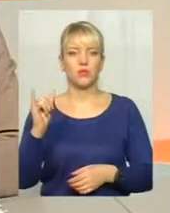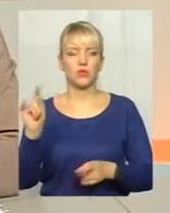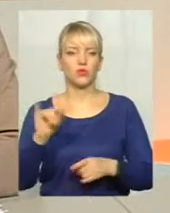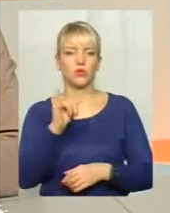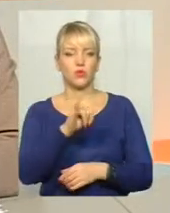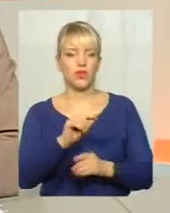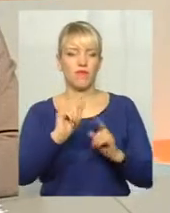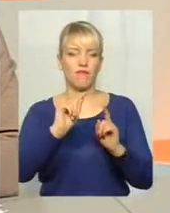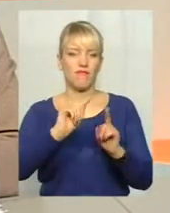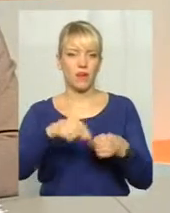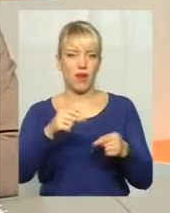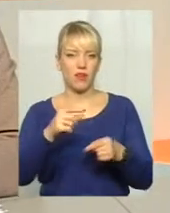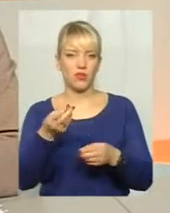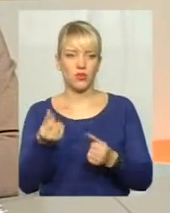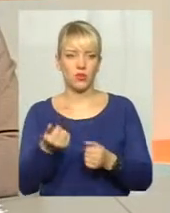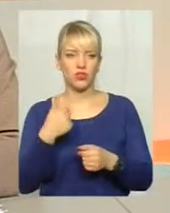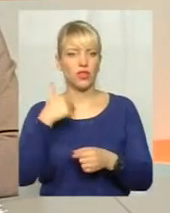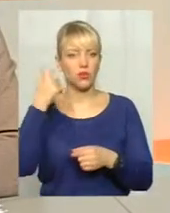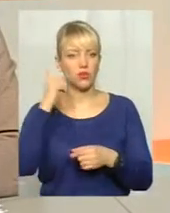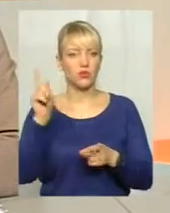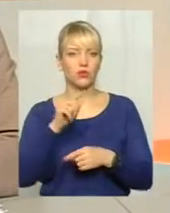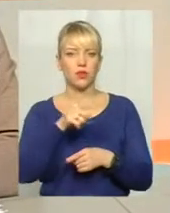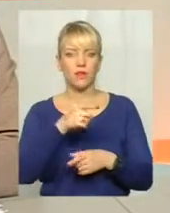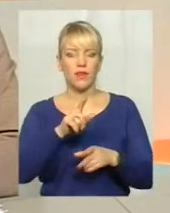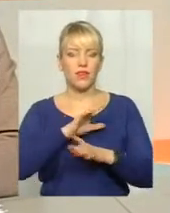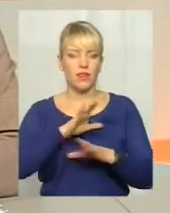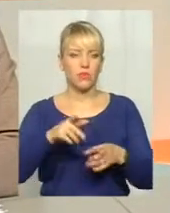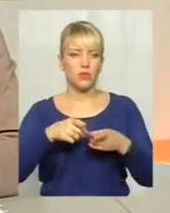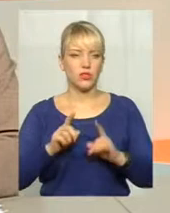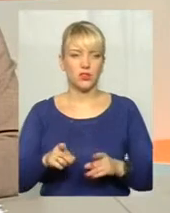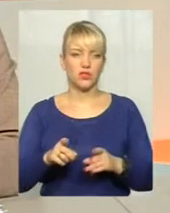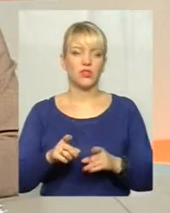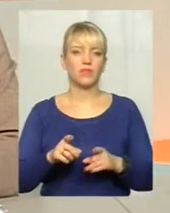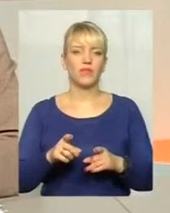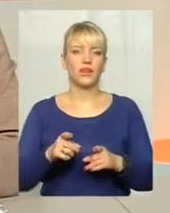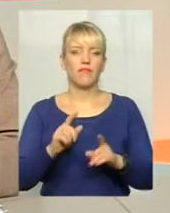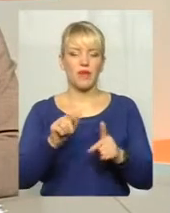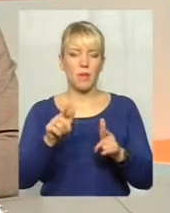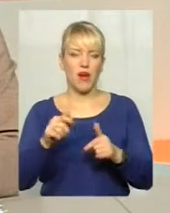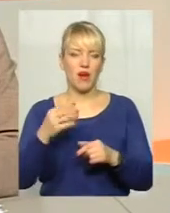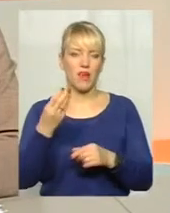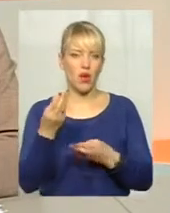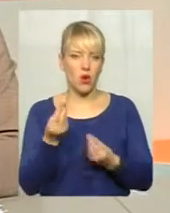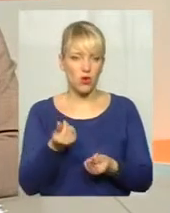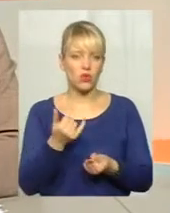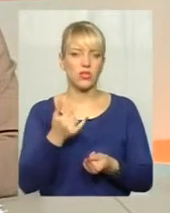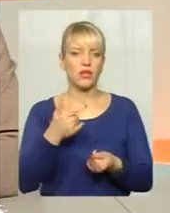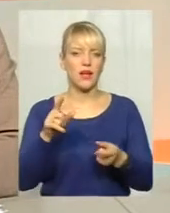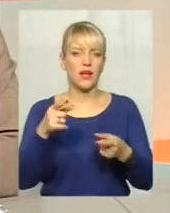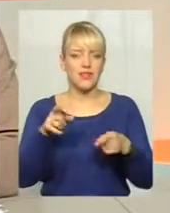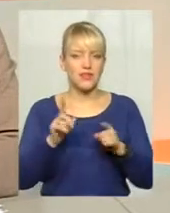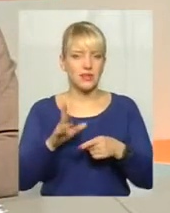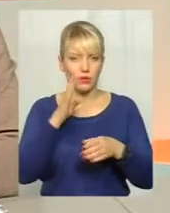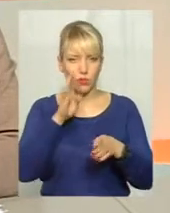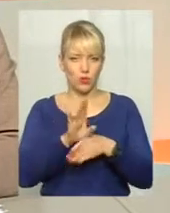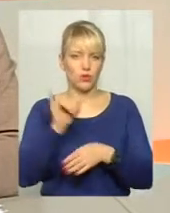вимагають гроші. Угу. Я думаю, що там не було дійсно вимагання грошей, що детективи НАБУ дійсно мали якусь інформацію про те,